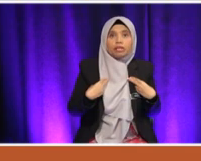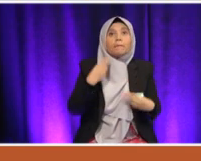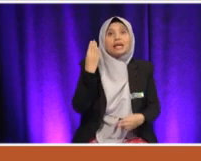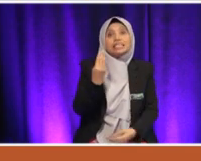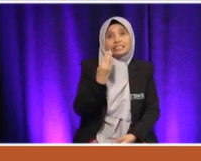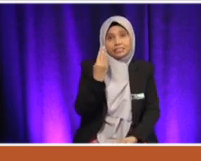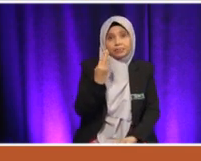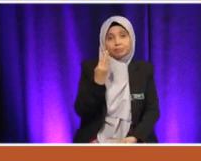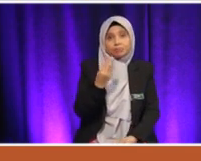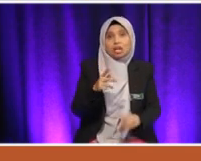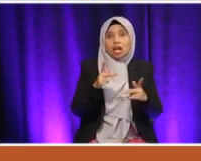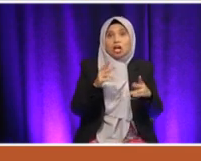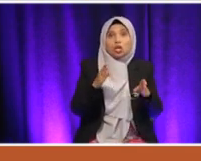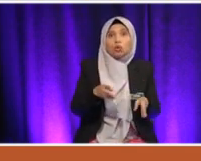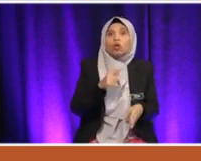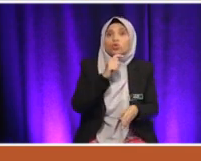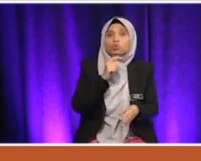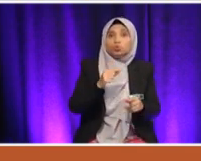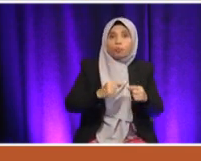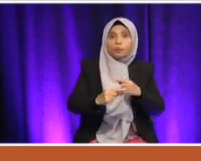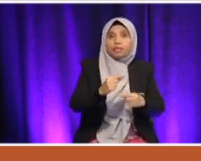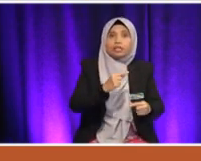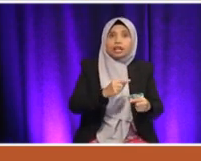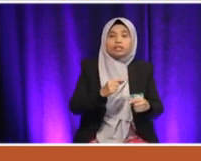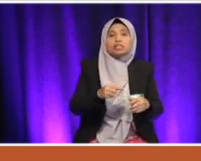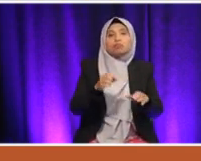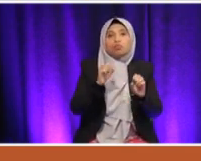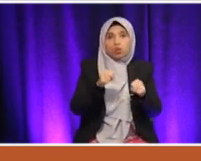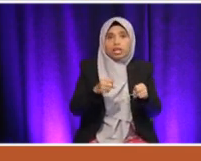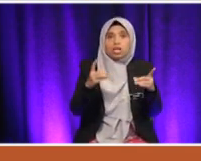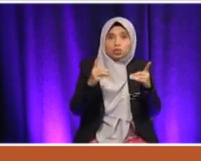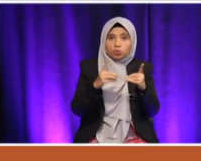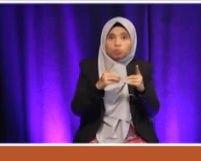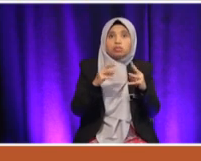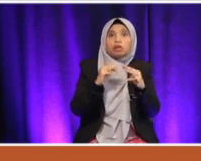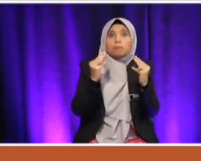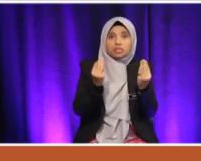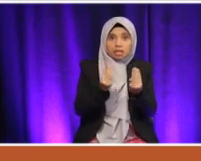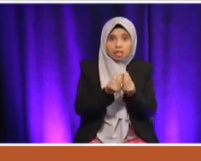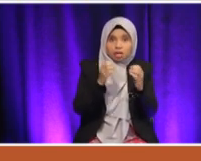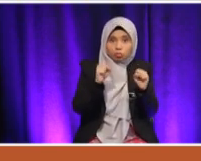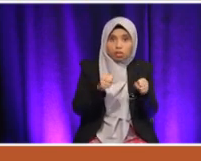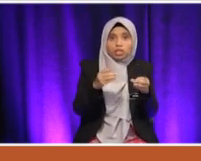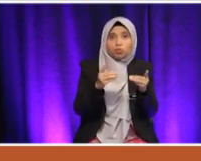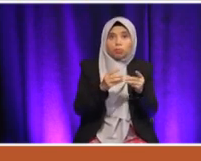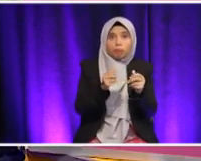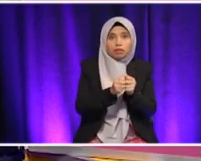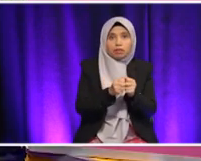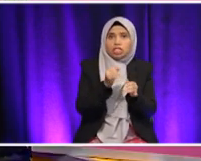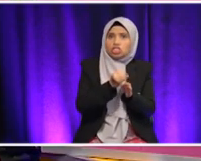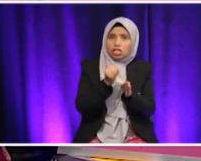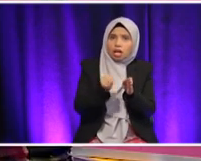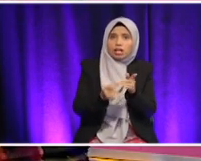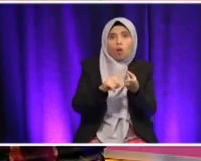jikalau warga emas itu bergerak maksudnya dia akan bermasyarakat dia akan berjumpa dengan Jiran berkomunikasi dengan orang